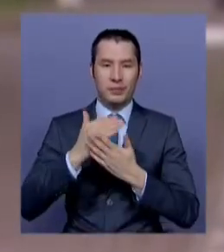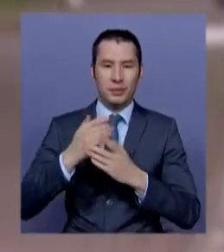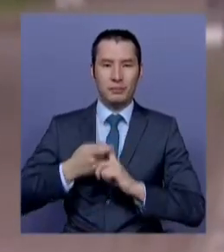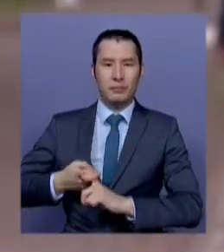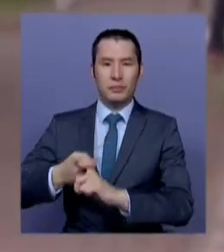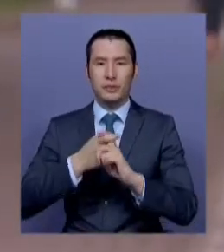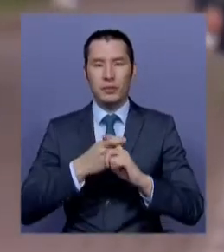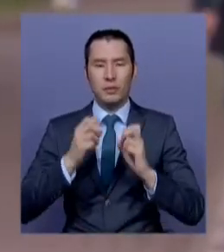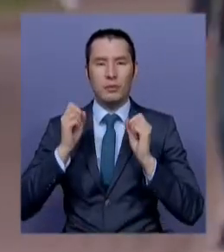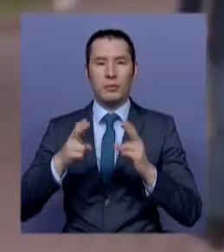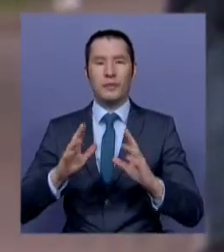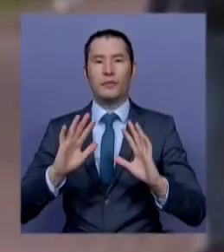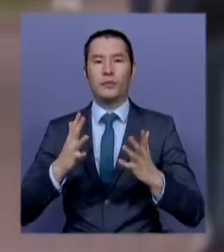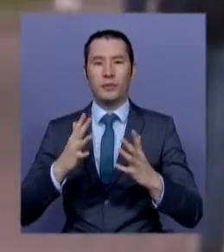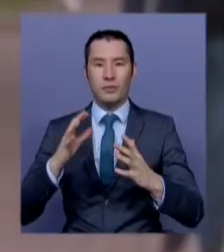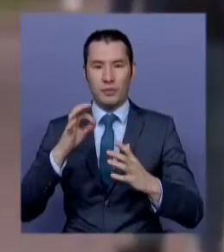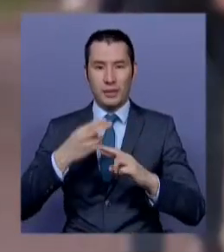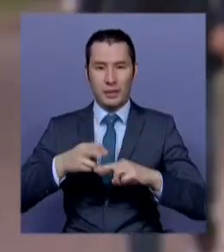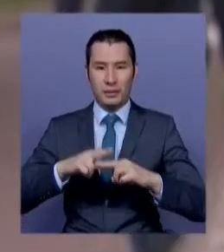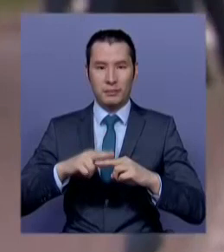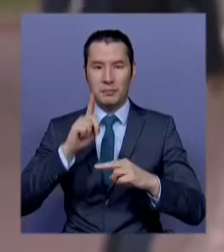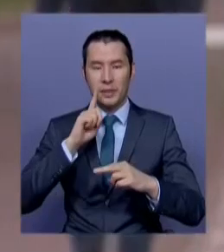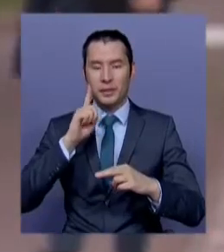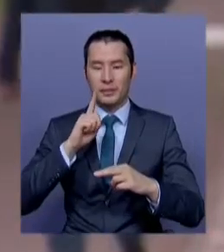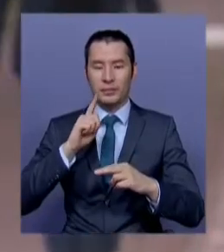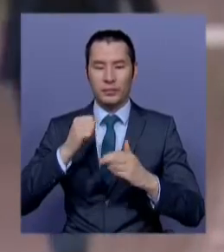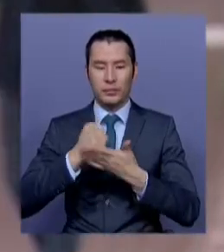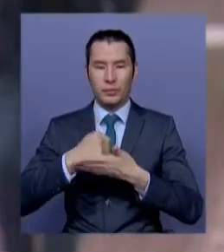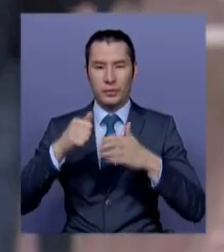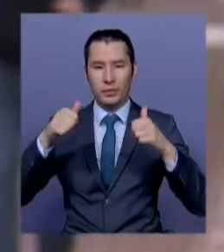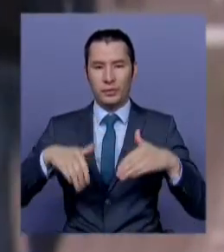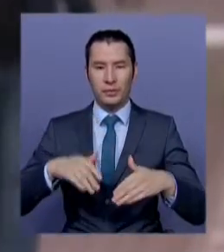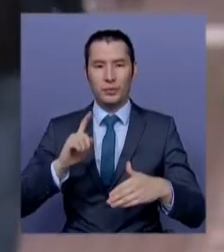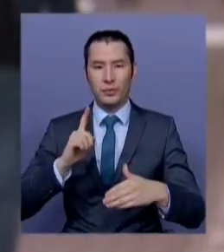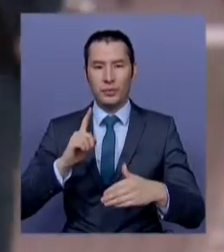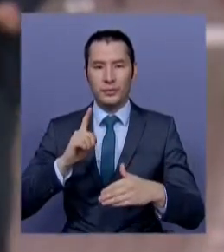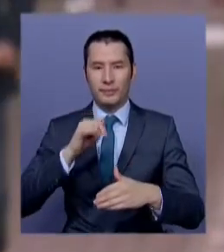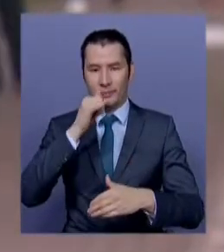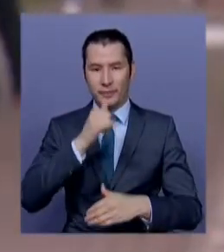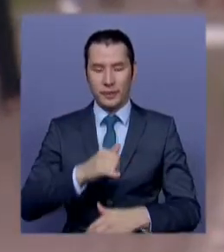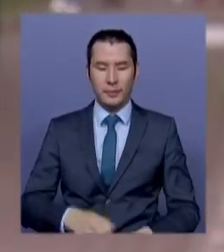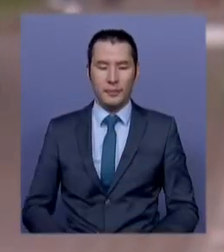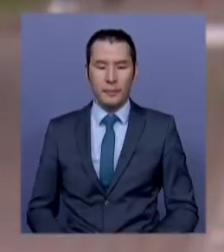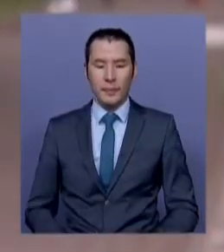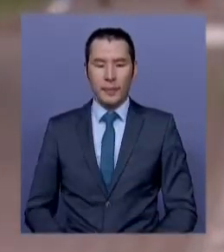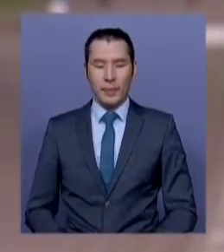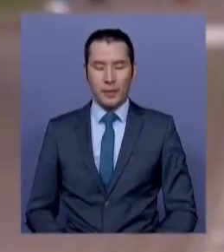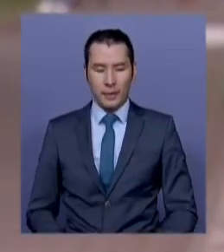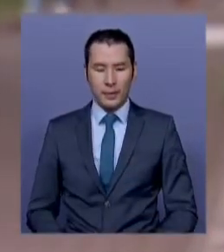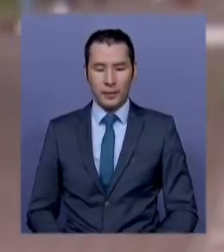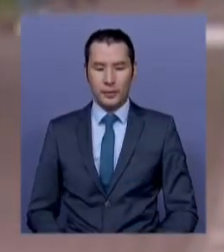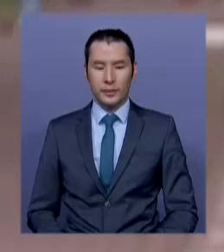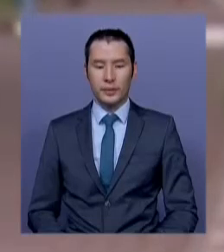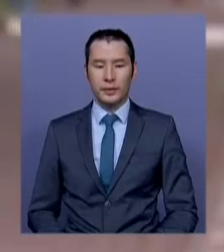денсаулығы мен өміріне қауіп тудыратын, зорлық-зомбылыққа шақыратын митингтерге тыйым салынады. Бұдан бөлек, жиналыс жүргізу үшін діттелген